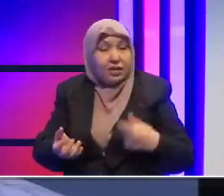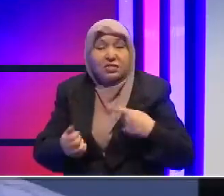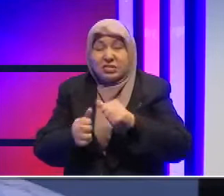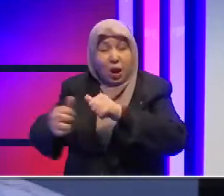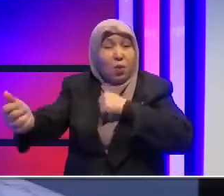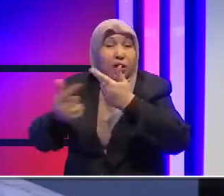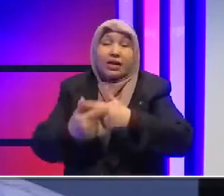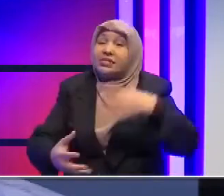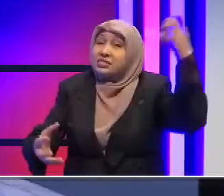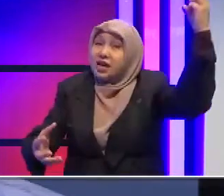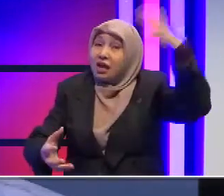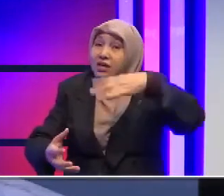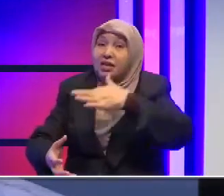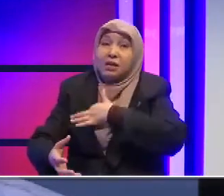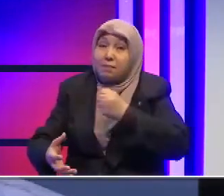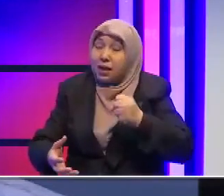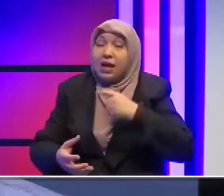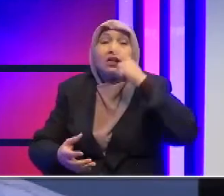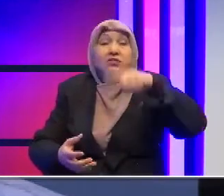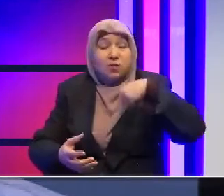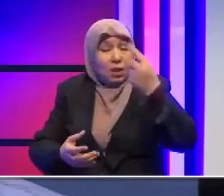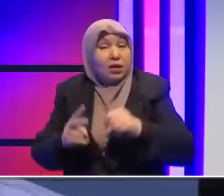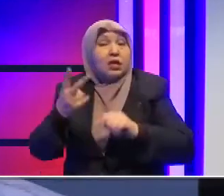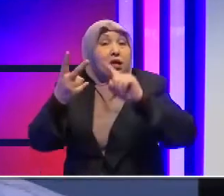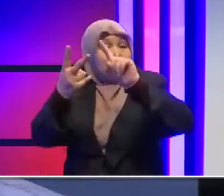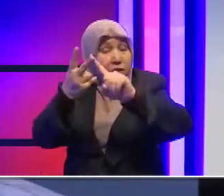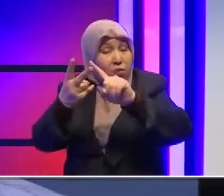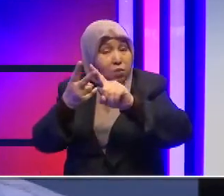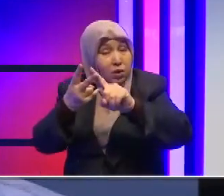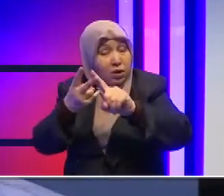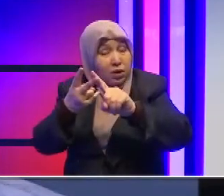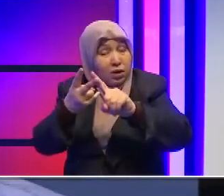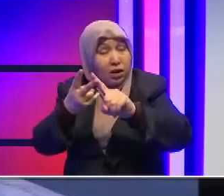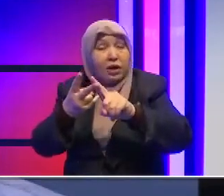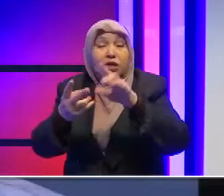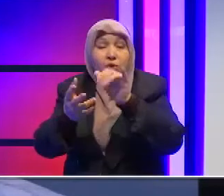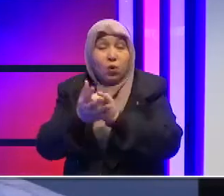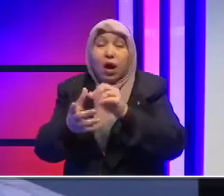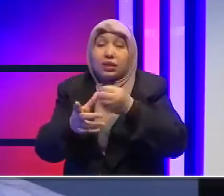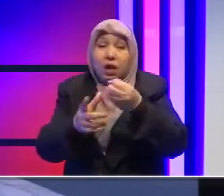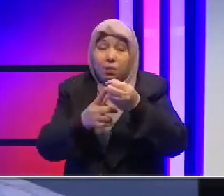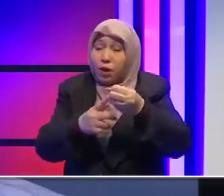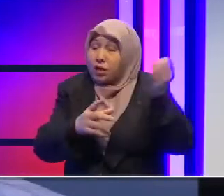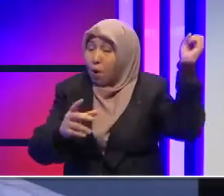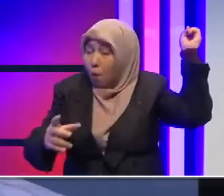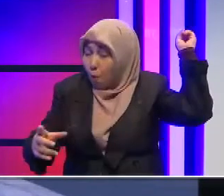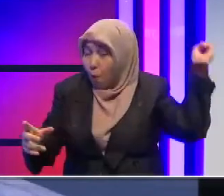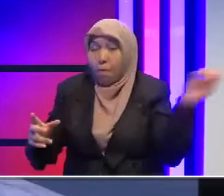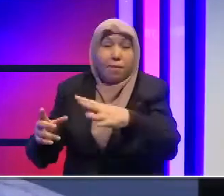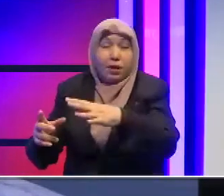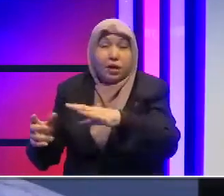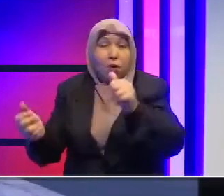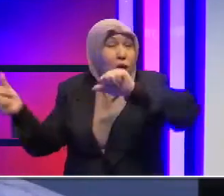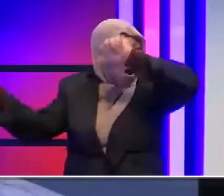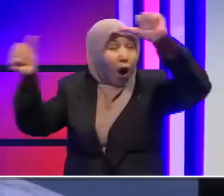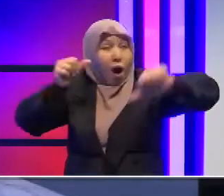cahaya keimanan. Ataupun disebutkan yang keduanya, au tahwi bihir rih, ataupun dihumbankan oleh pukulan angin